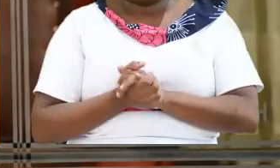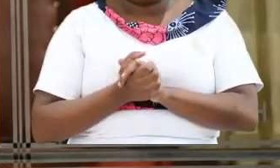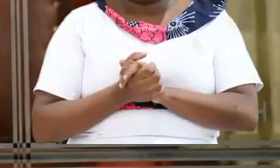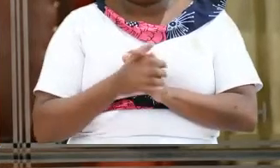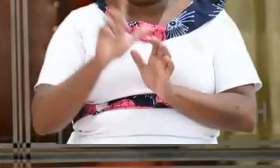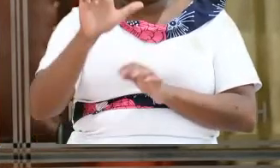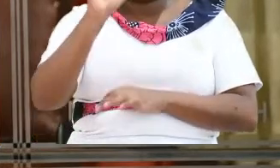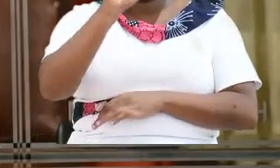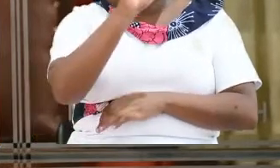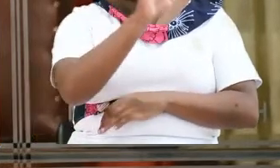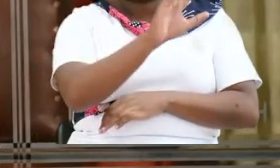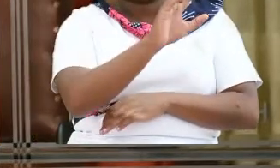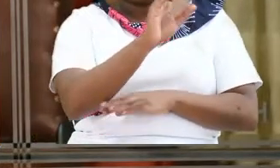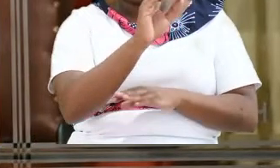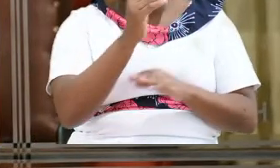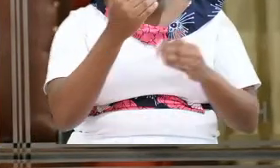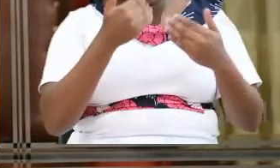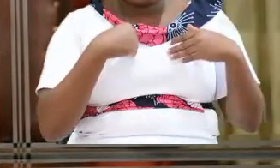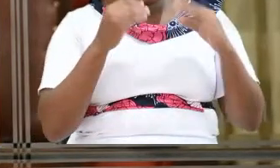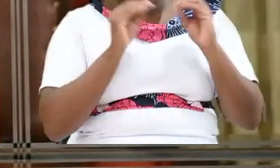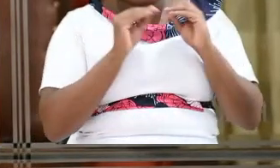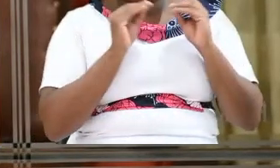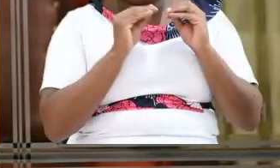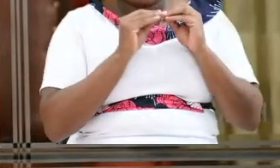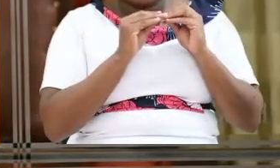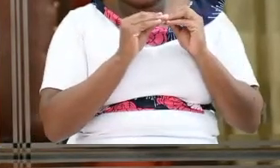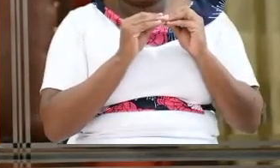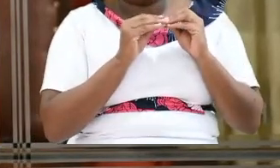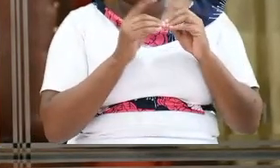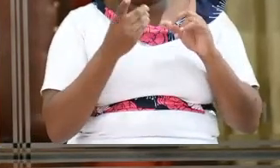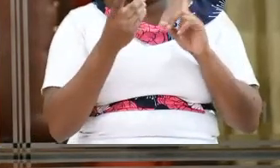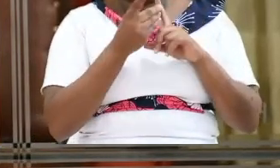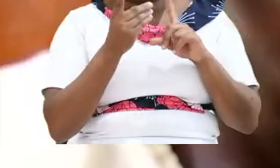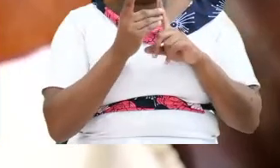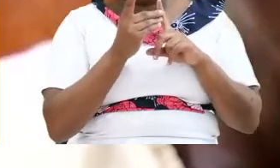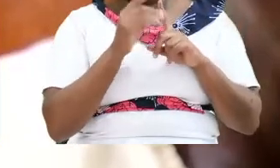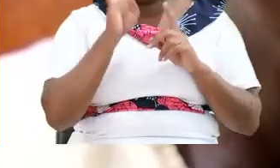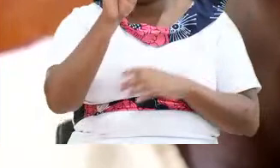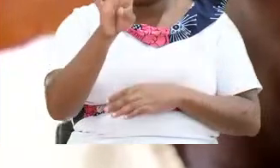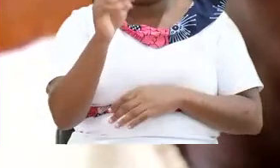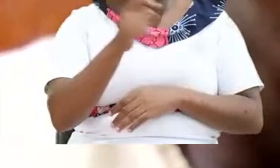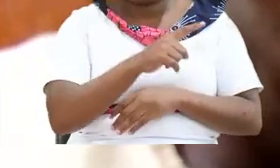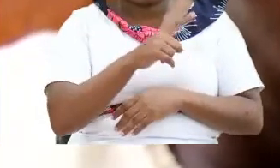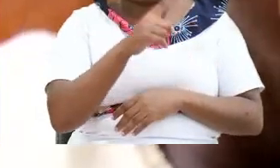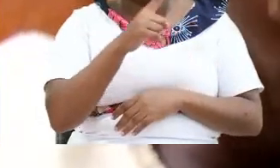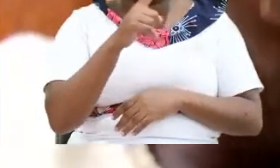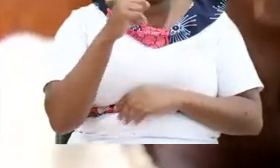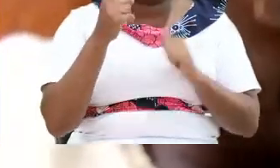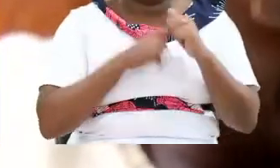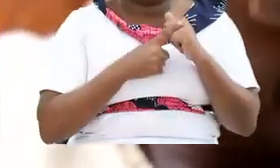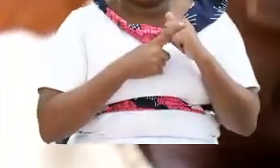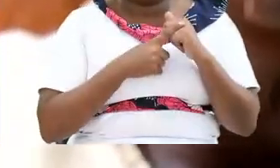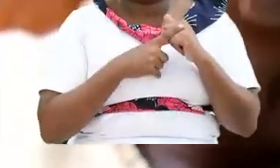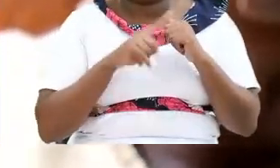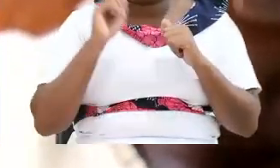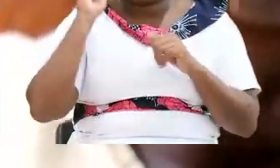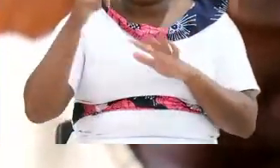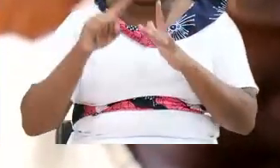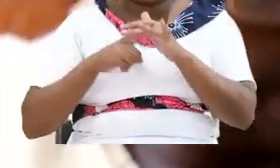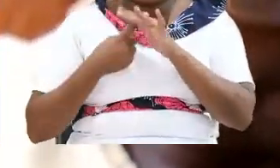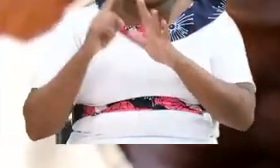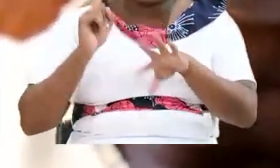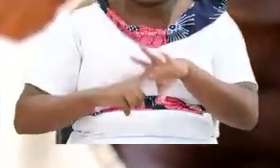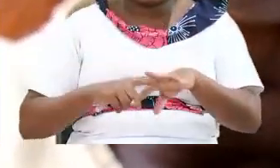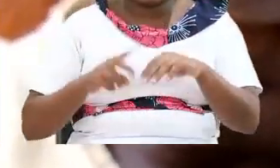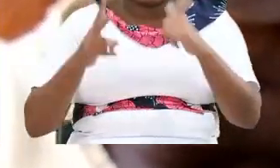LCC tutakuwa na mkutano wetu tarehe 4 mwezi ujao, na itaanza saa